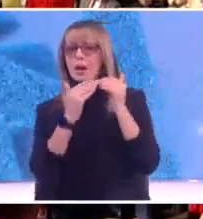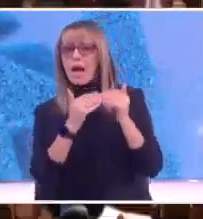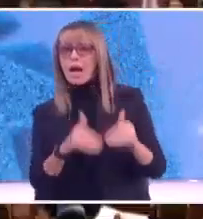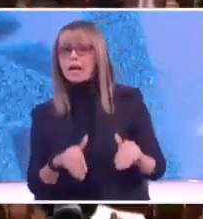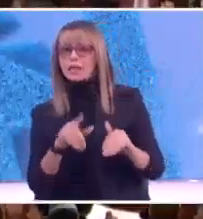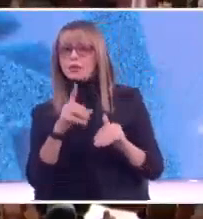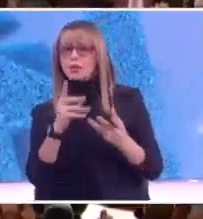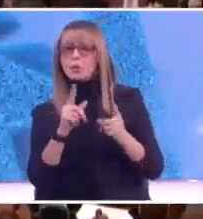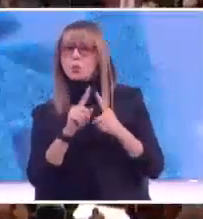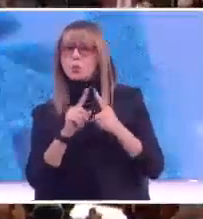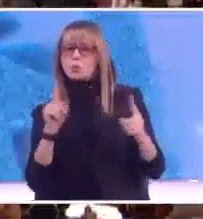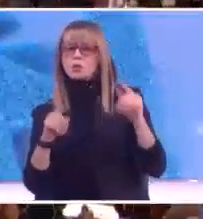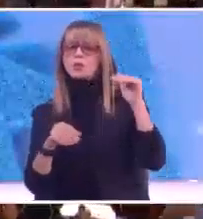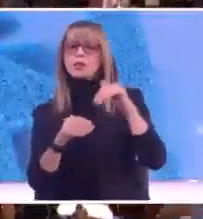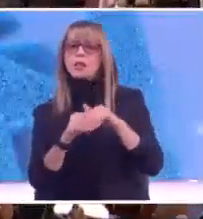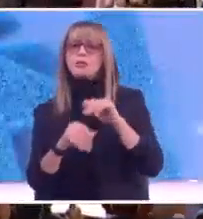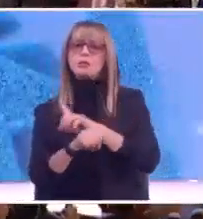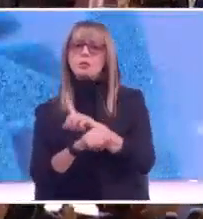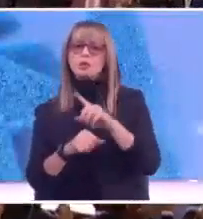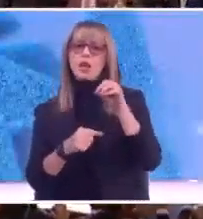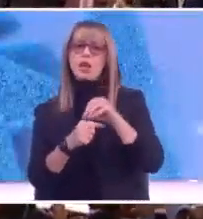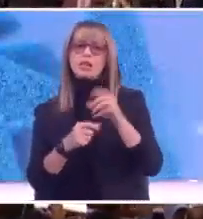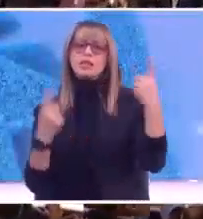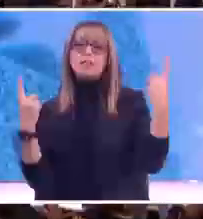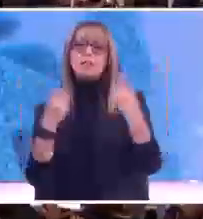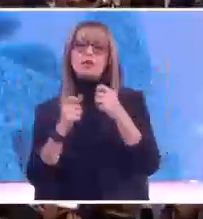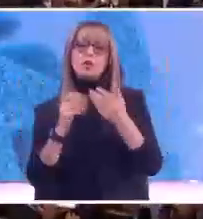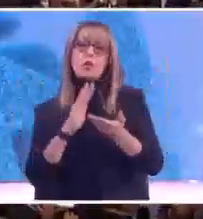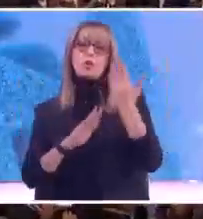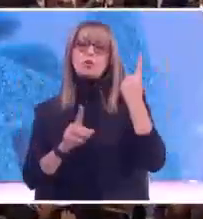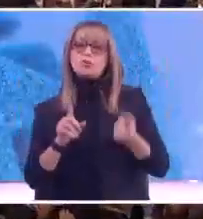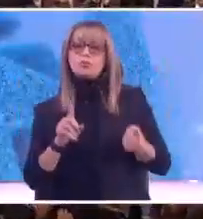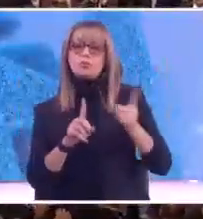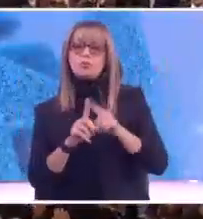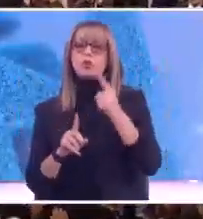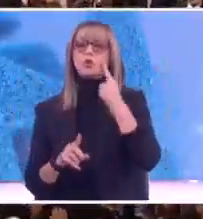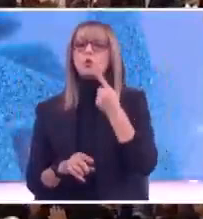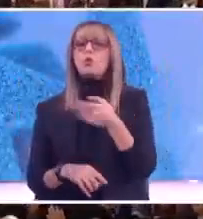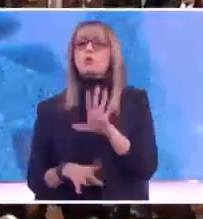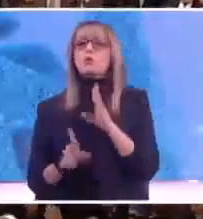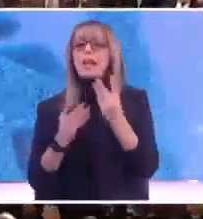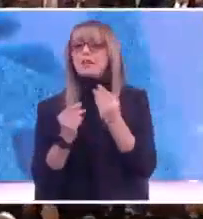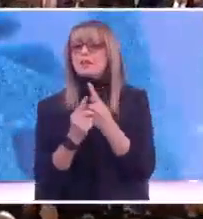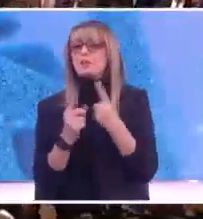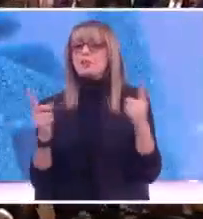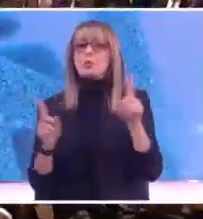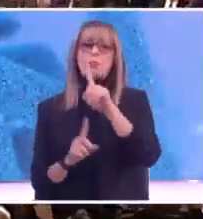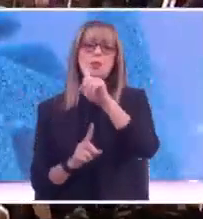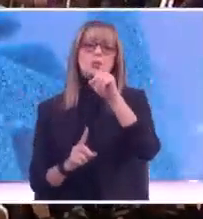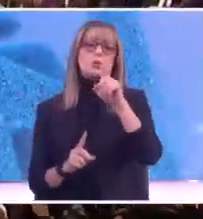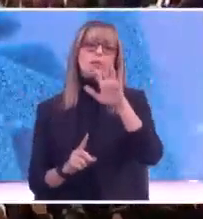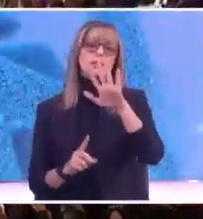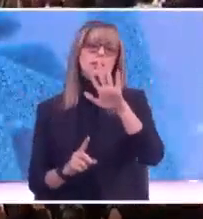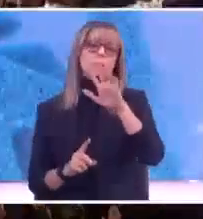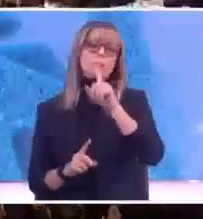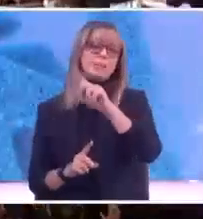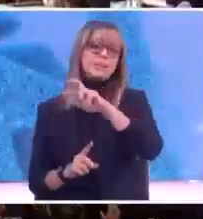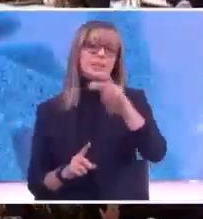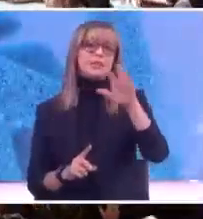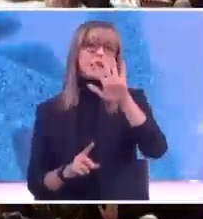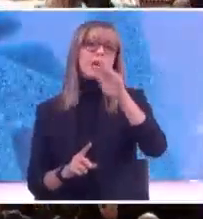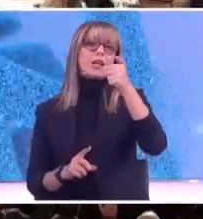engelleyecek kadar uzun seçim süreci iç savaş öncesinden bu yana görülmemişti. En uzunuysa 1856'da